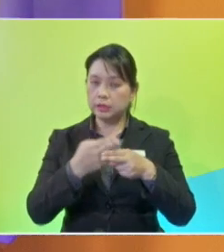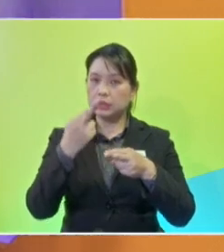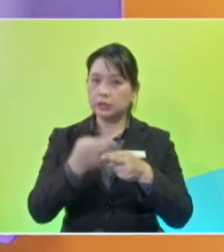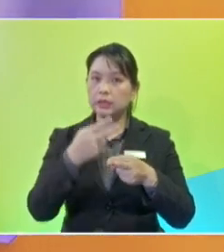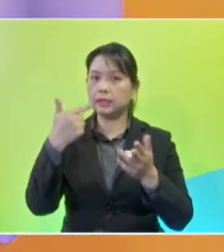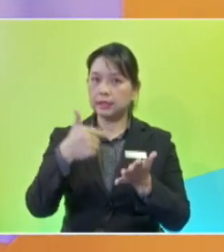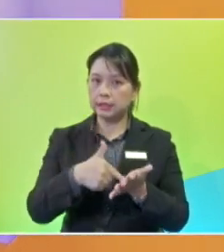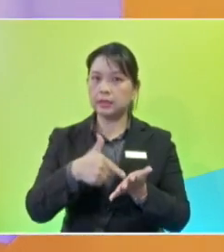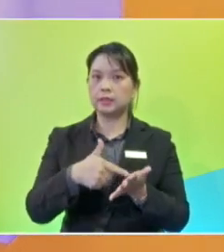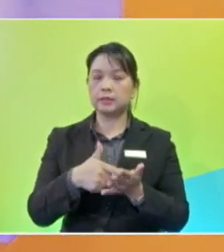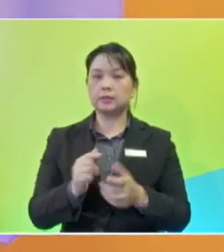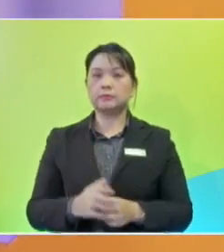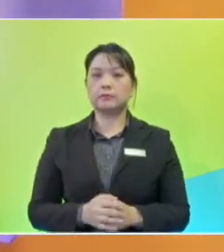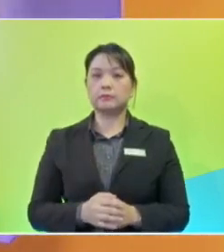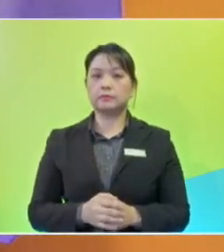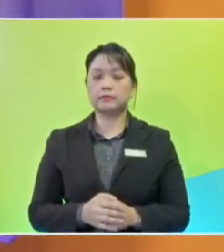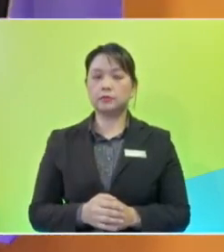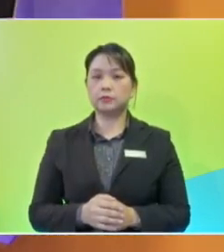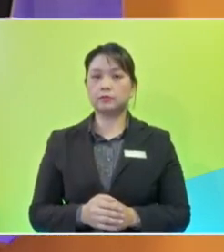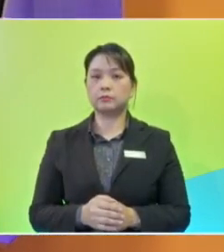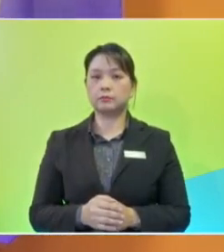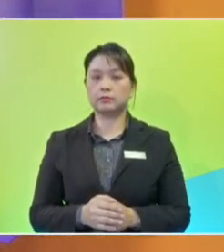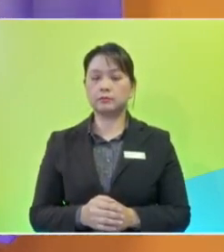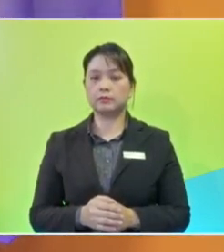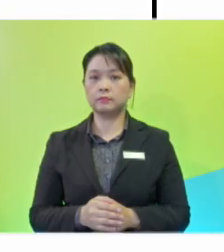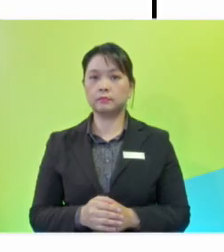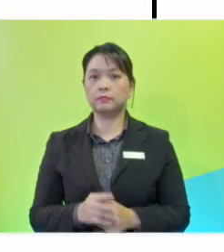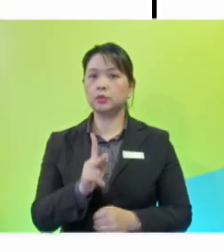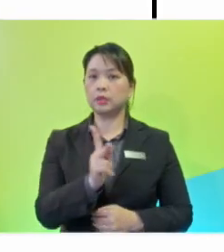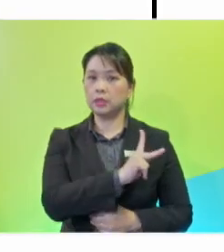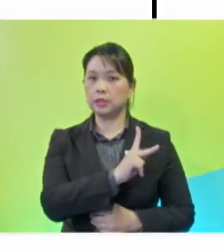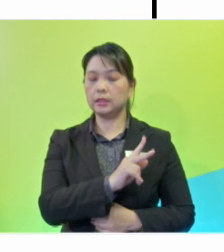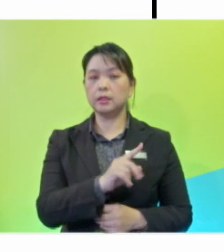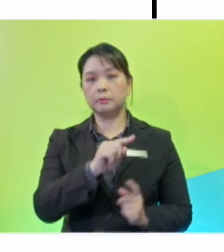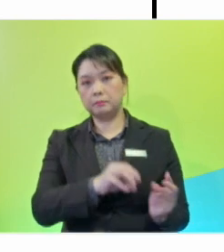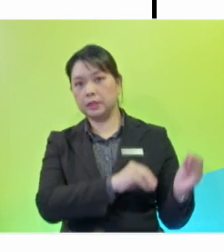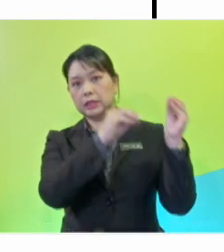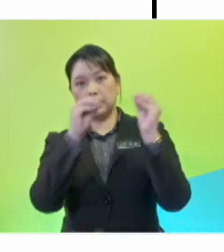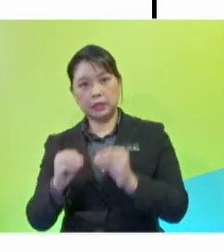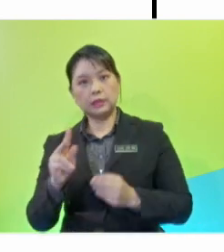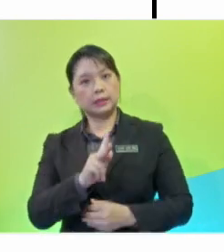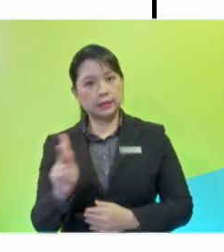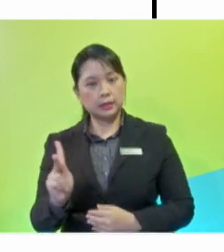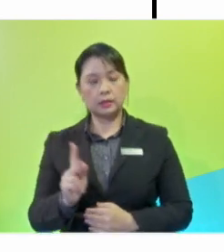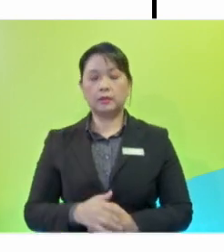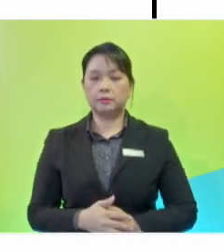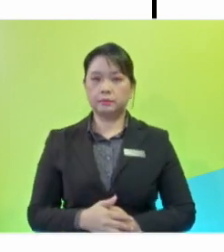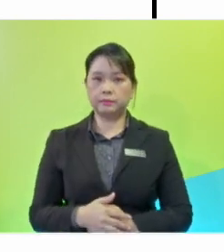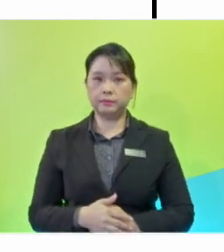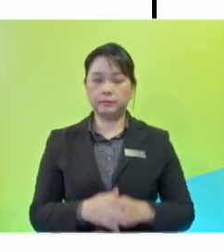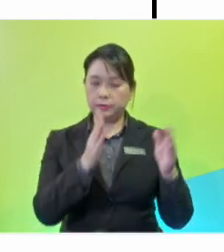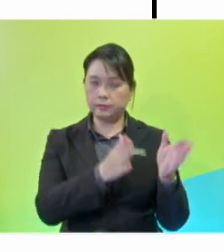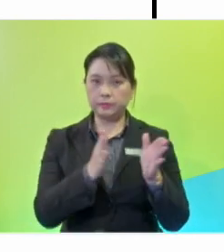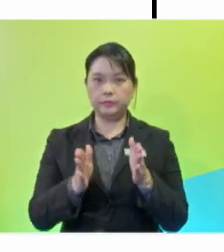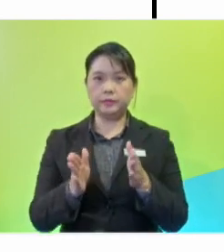semua sebelah kiri kepada kanan 3m02 pindah sebelah kanan dia akan jadi negatif dan 2 pindah pun jadi negatif itu susun